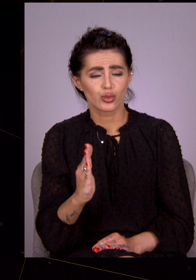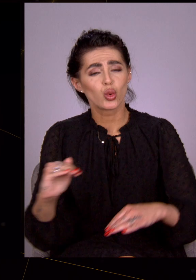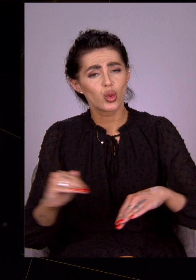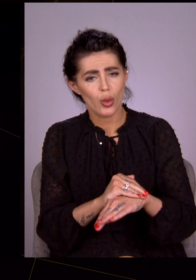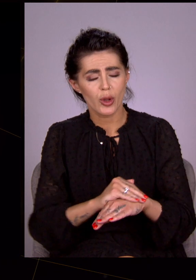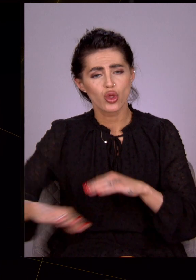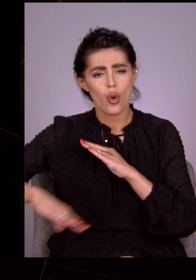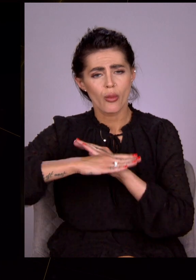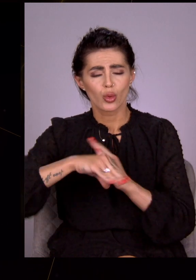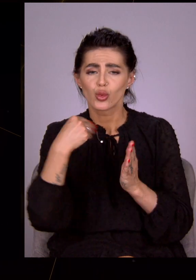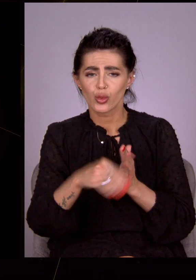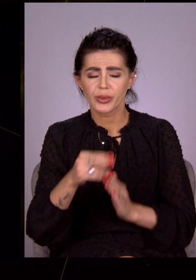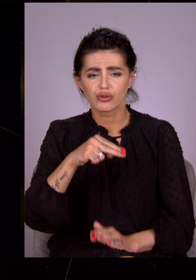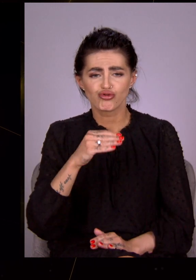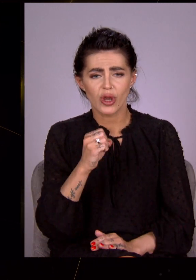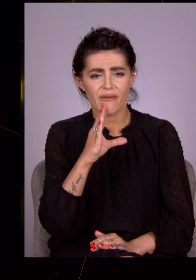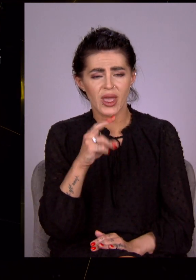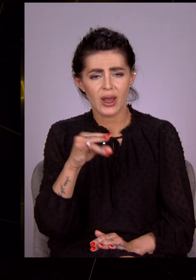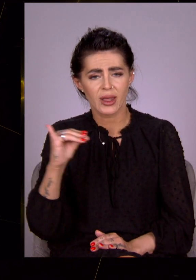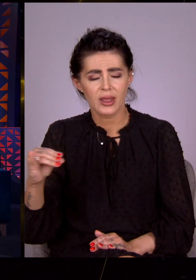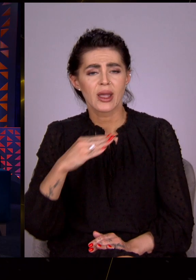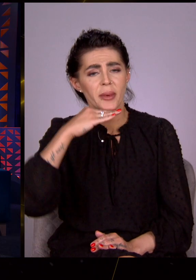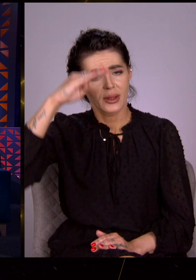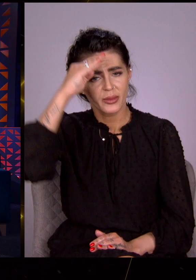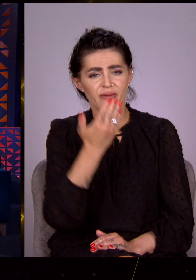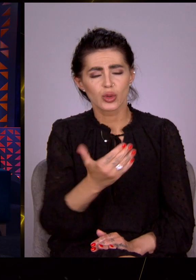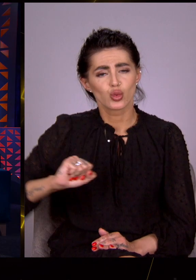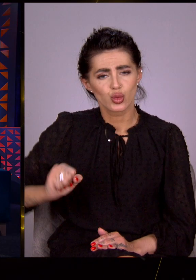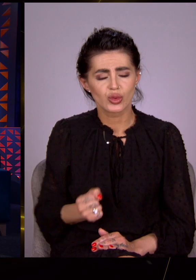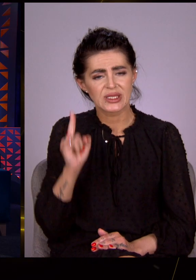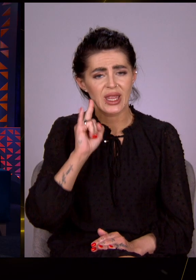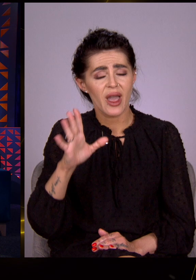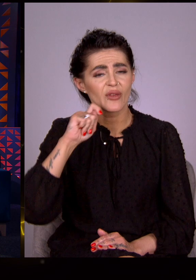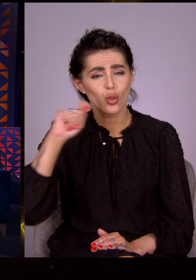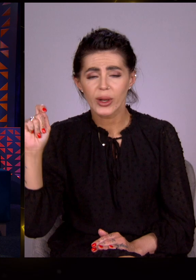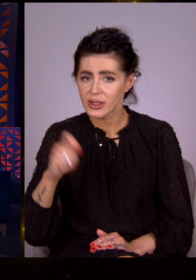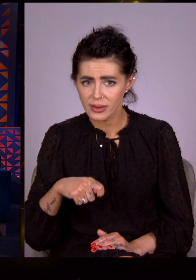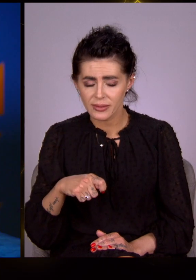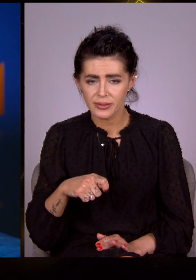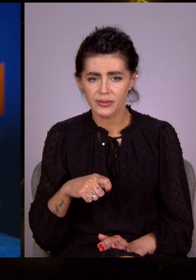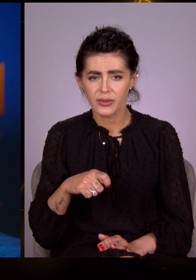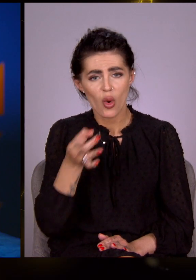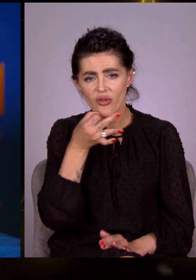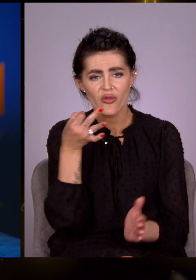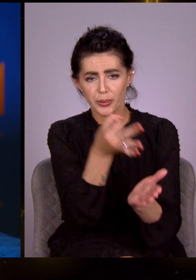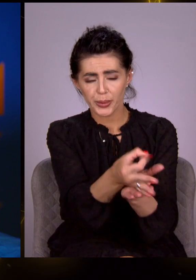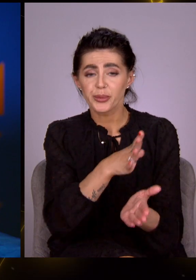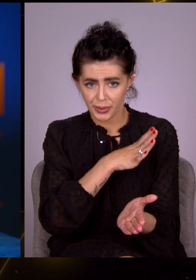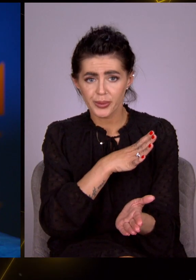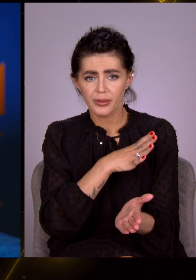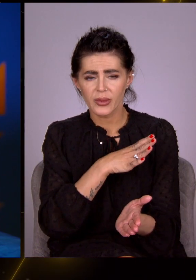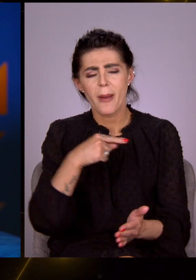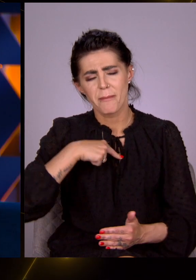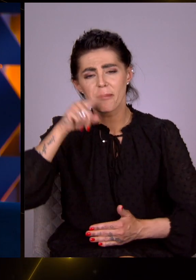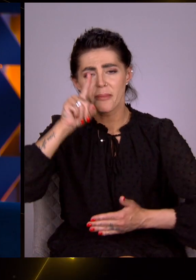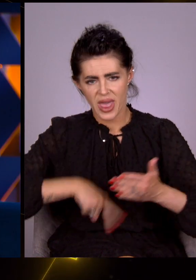Допоможіть купити джавелін для татових друзів. Слава Україні! Ти молодець. Він тобі ще не відповів? Я впевнена, що